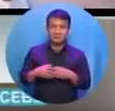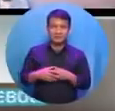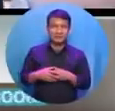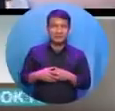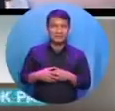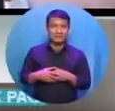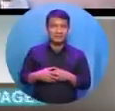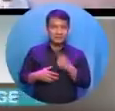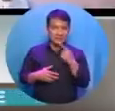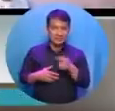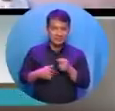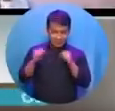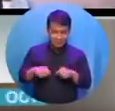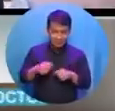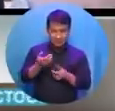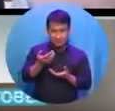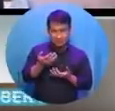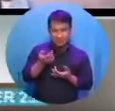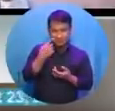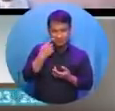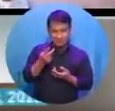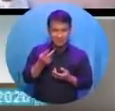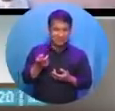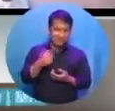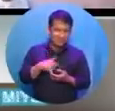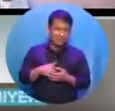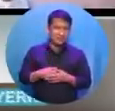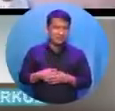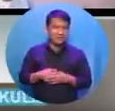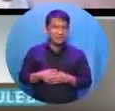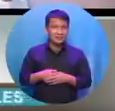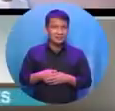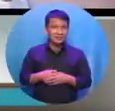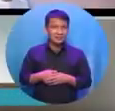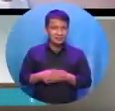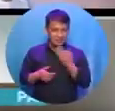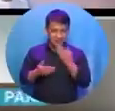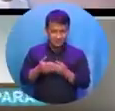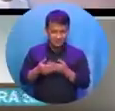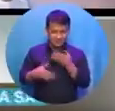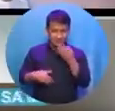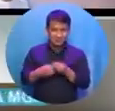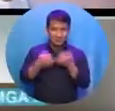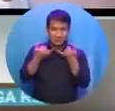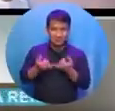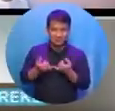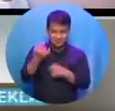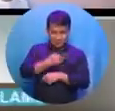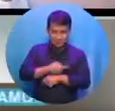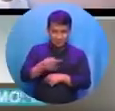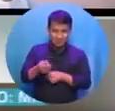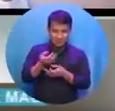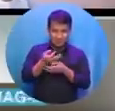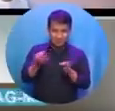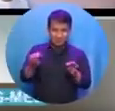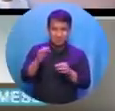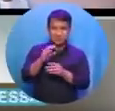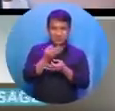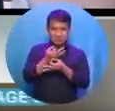Naku. Wala po. Eto, makinig kayo ha. Ang good news pa, simula ngayong araw, meron na ring